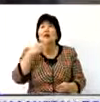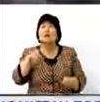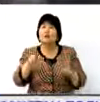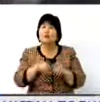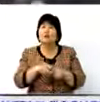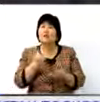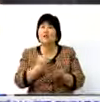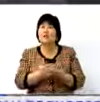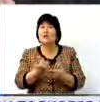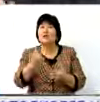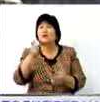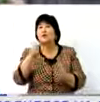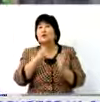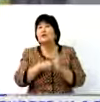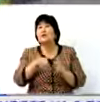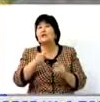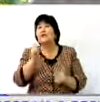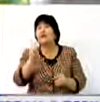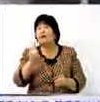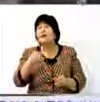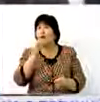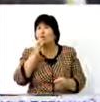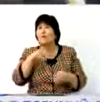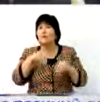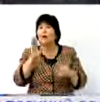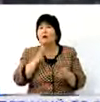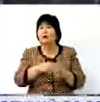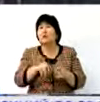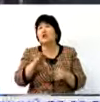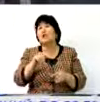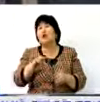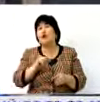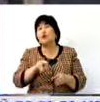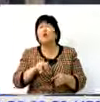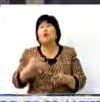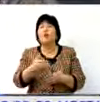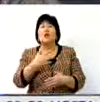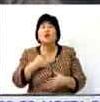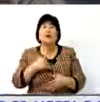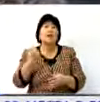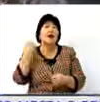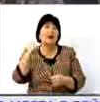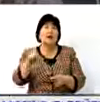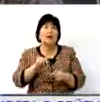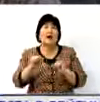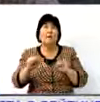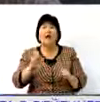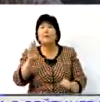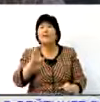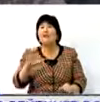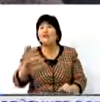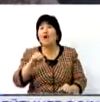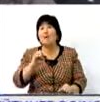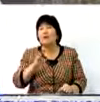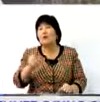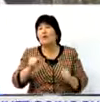на жол отпускали по 160 тенге. Несмотря на сложности с поливной водой, Жанна Жоловса урожаем довольны. Среди рекордсменов бригадир Балтабай Саметов.